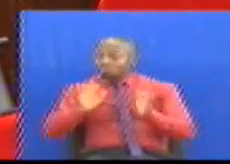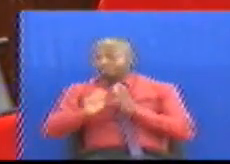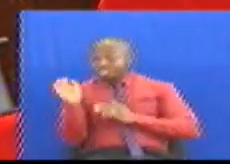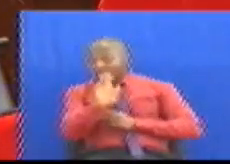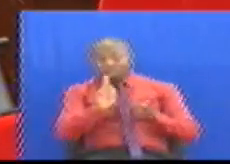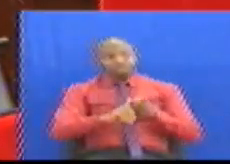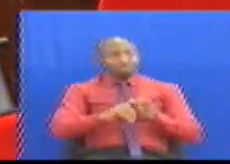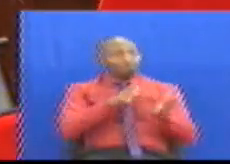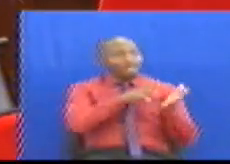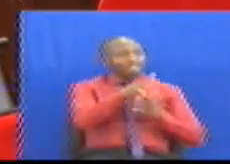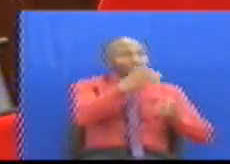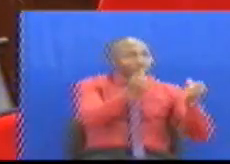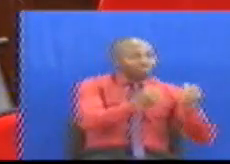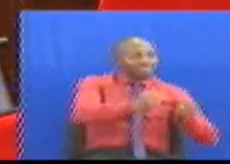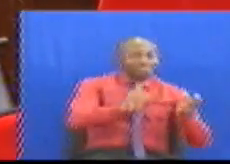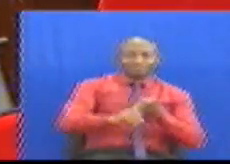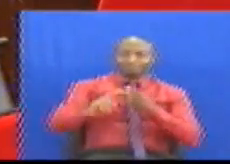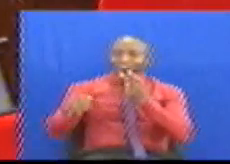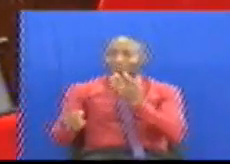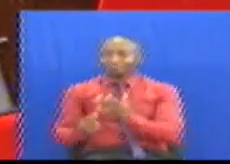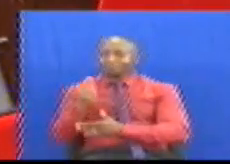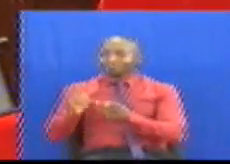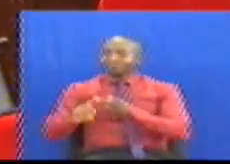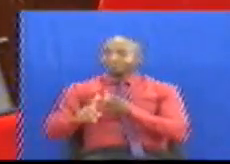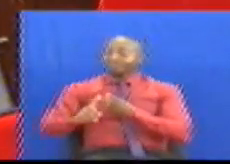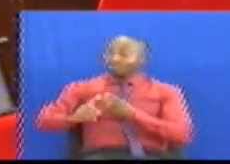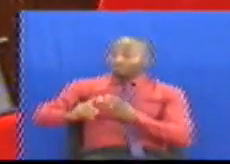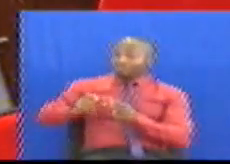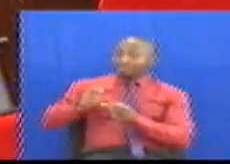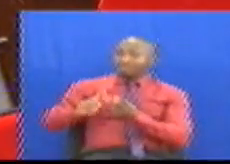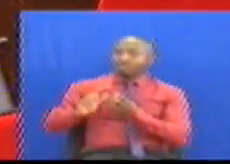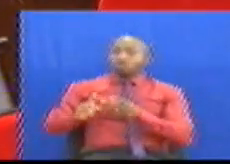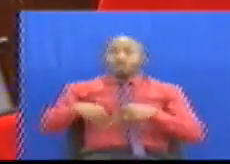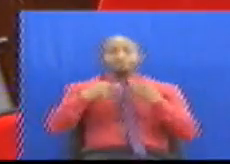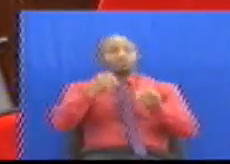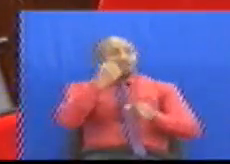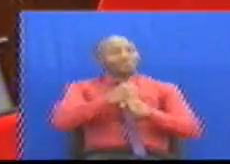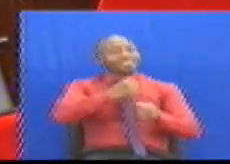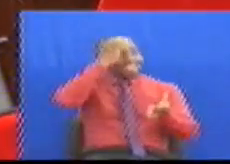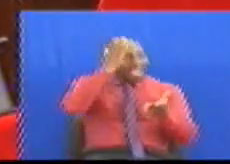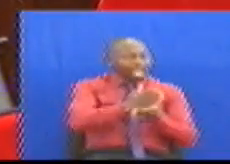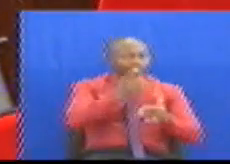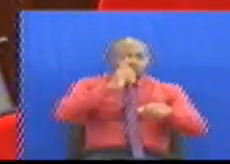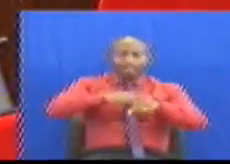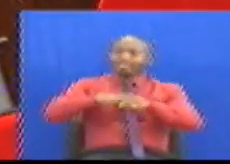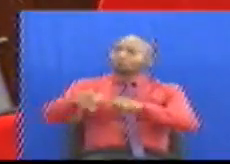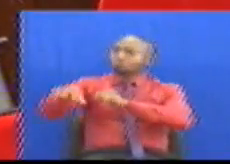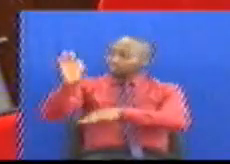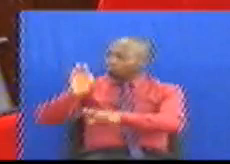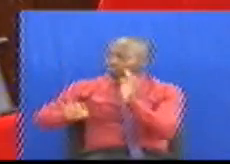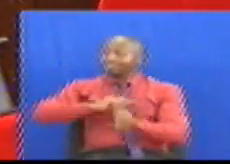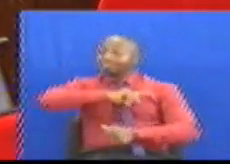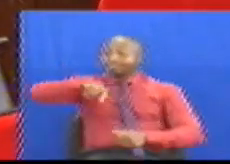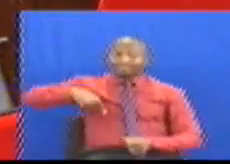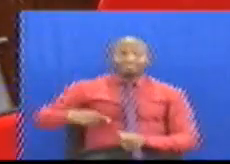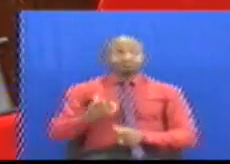kuelekeza wakurugenzi watakao kuwa returning officer watende haki katika uchaguzi. Tunachokihitaji sisi